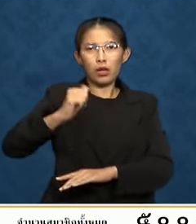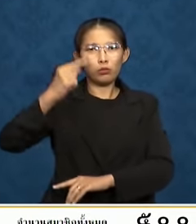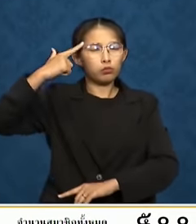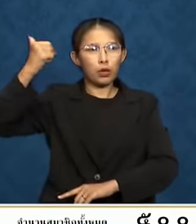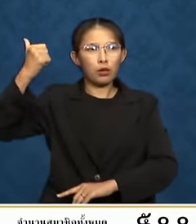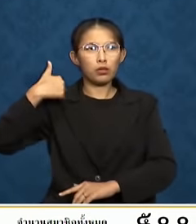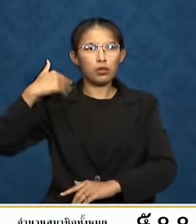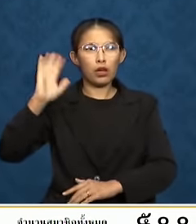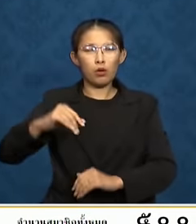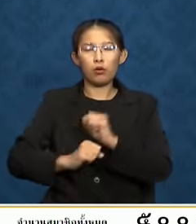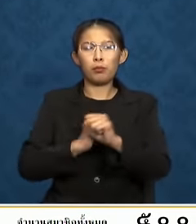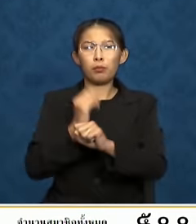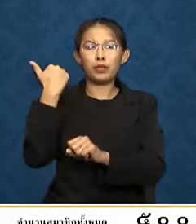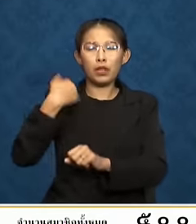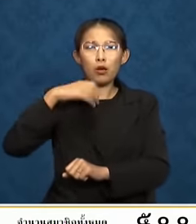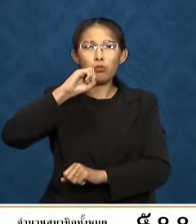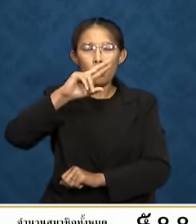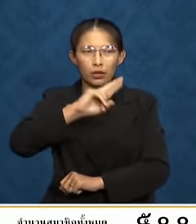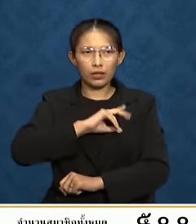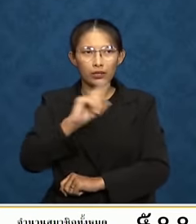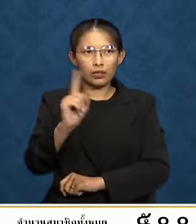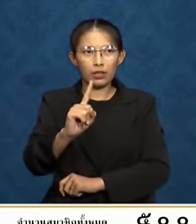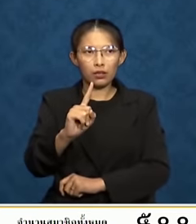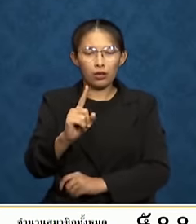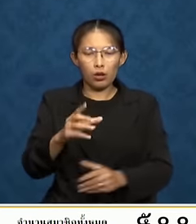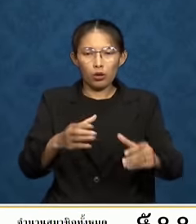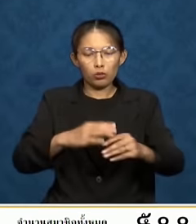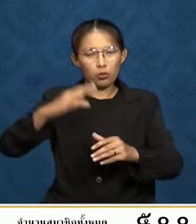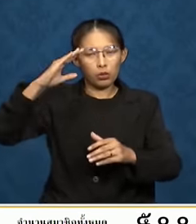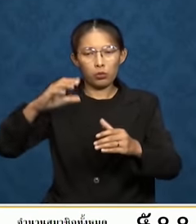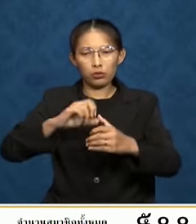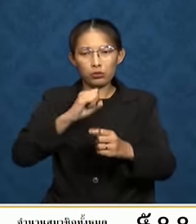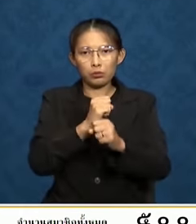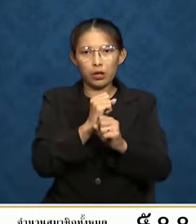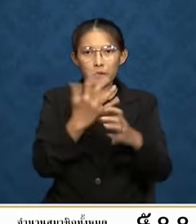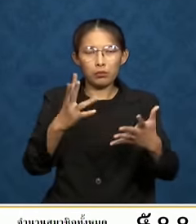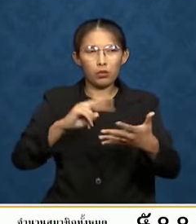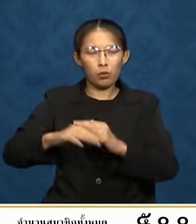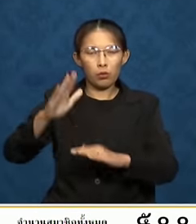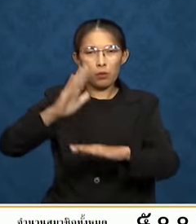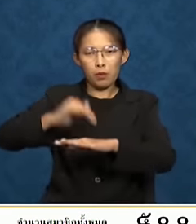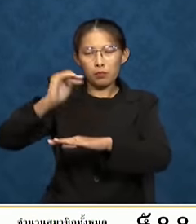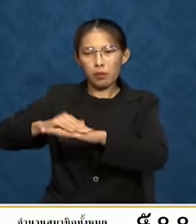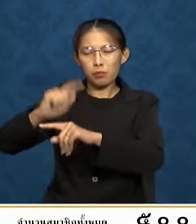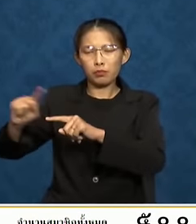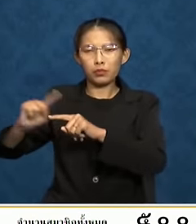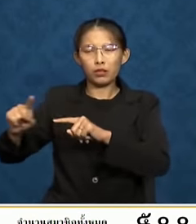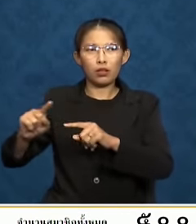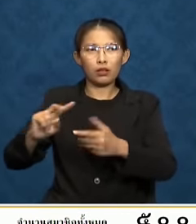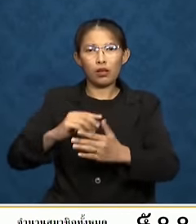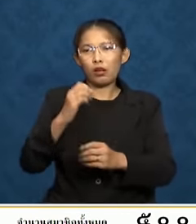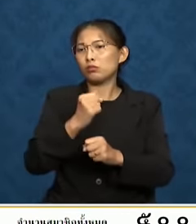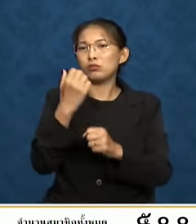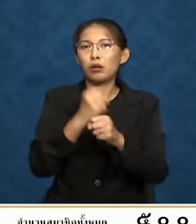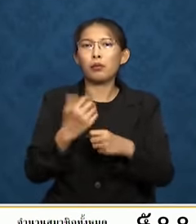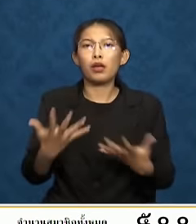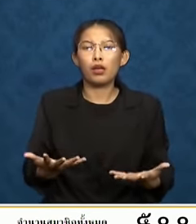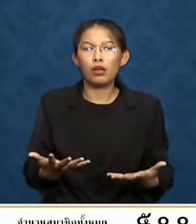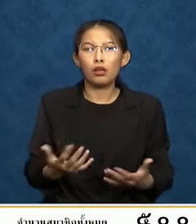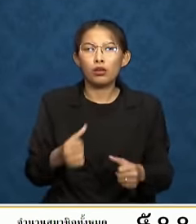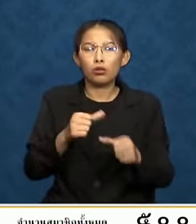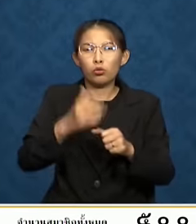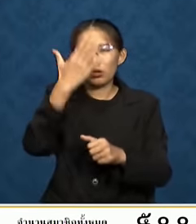บอกเ้าก็ปีที่แล้วท่านบอกผมเองอ่ะไอ้พวกนายพลที่ไม่มีงานทำพวกผู้คนสุวุฒิพวกตำแหน่งลอยๆเนี่ยเอาไว้ทำไม